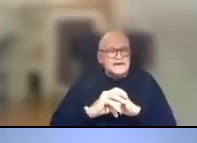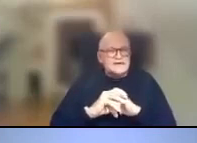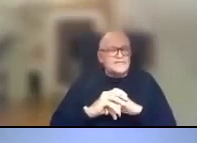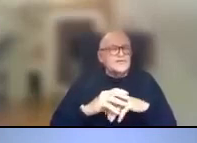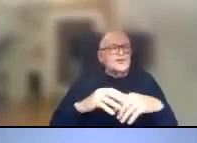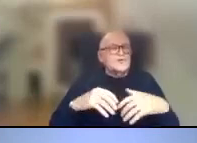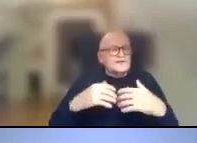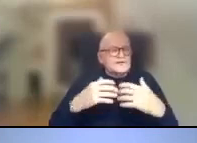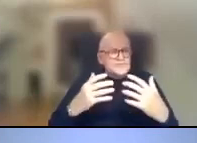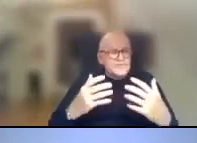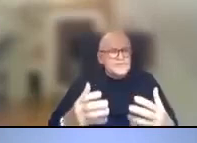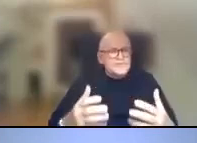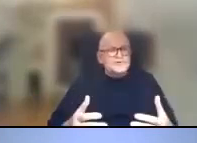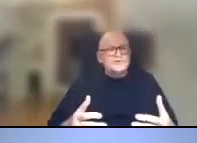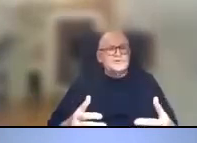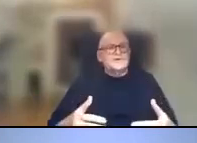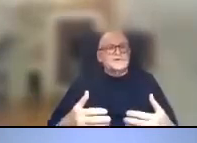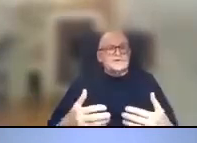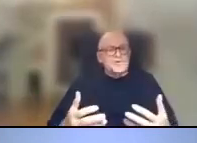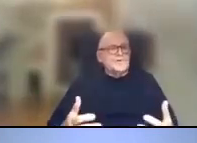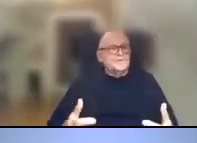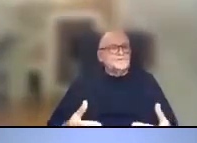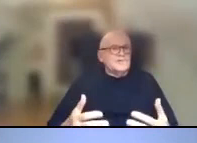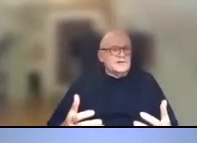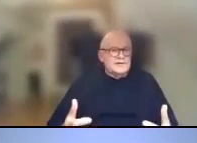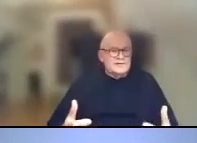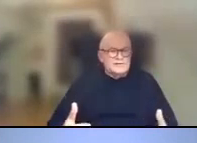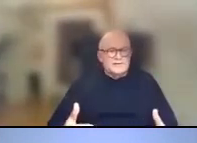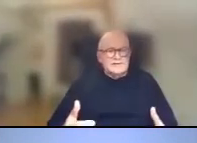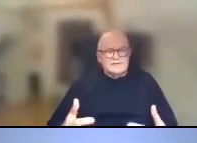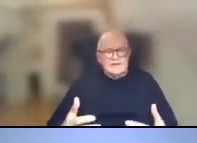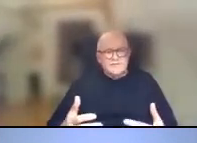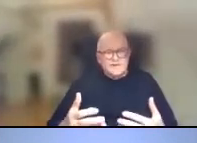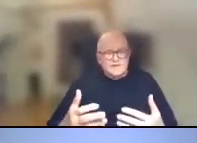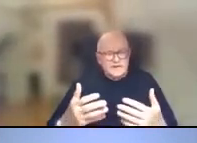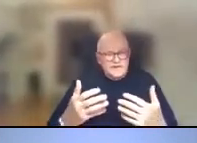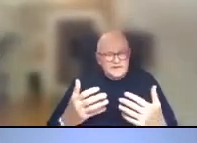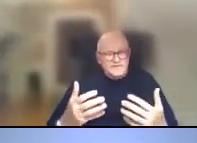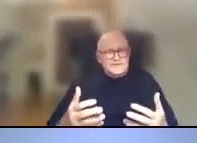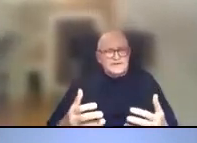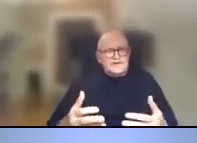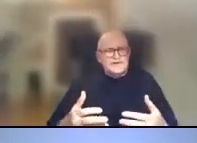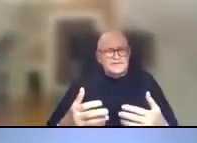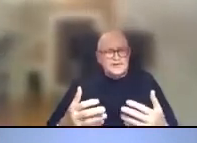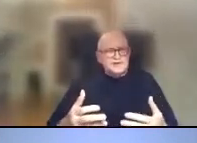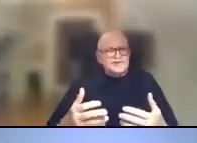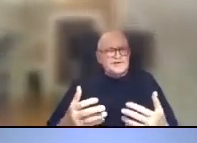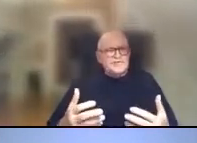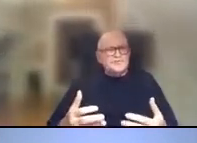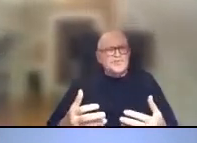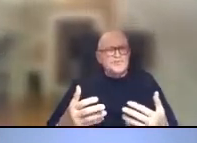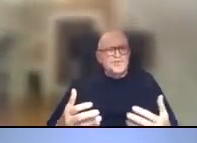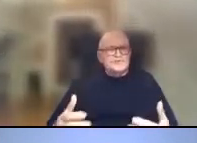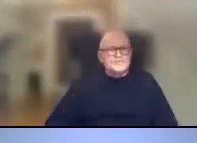sein darf. Und man ist bemüht, das Problem zu erledigen, indem man den verdächtigen Menschen,